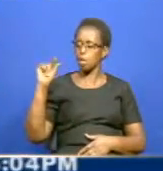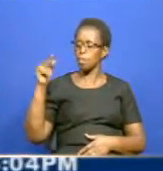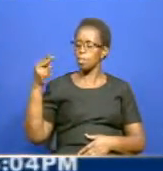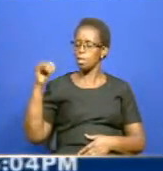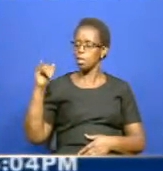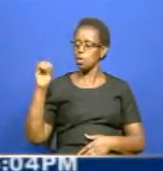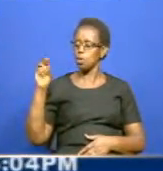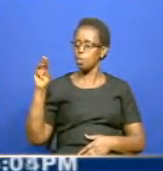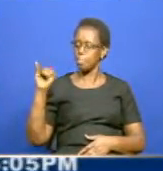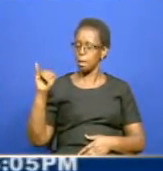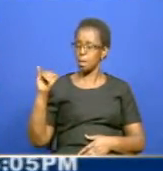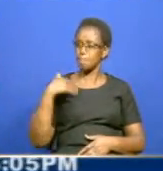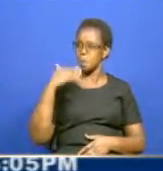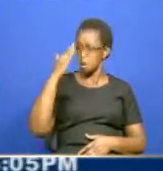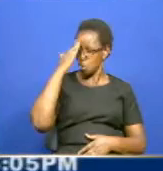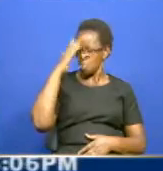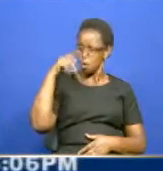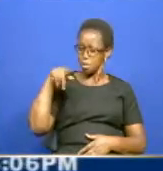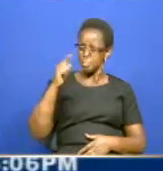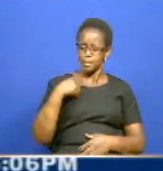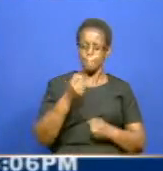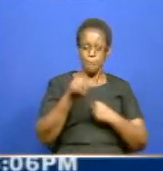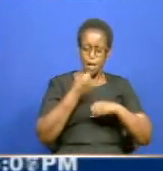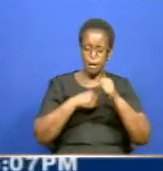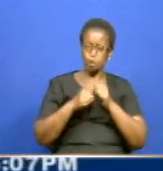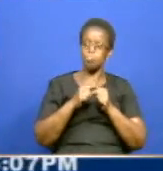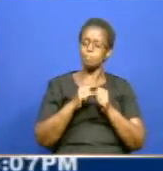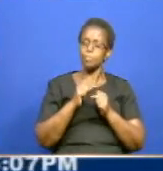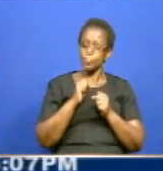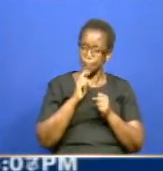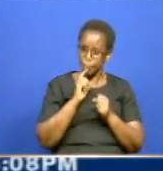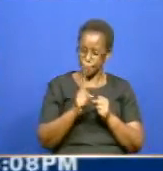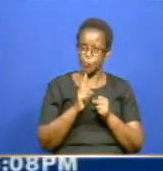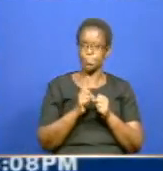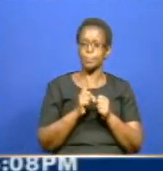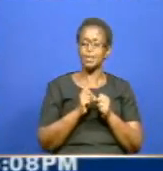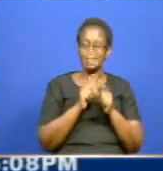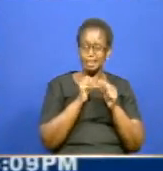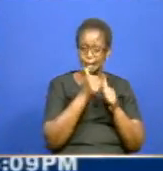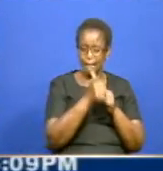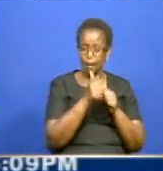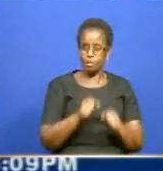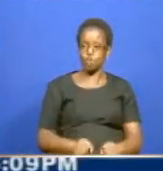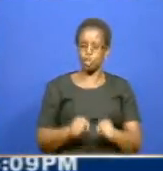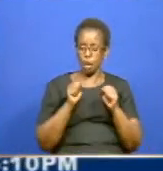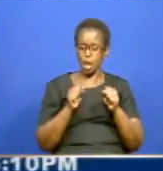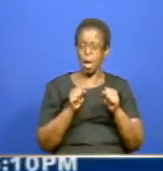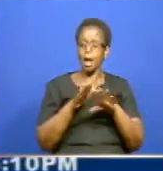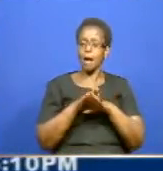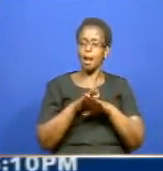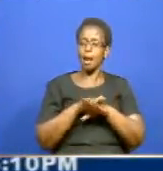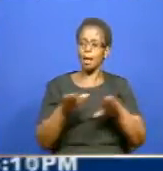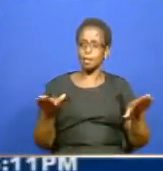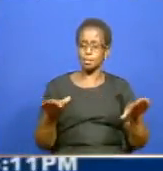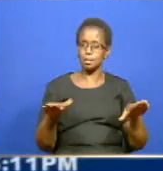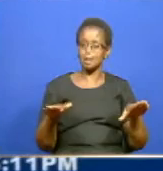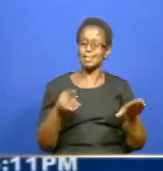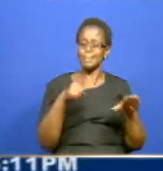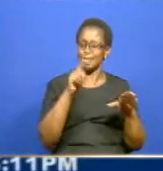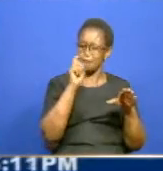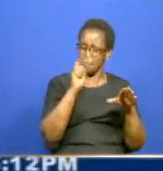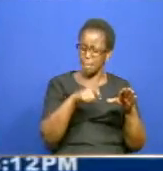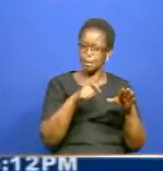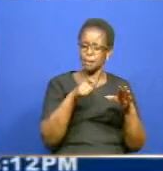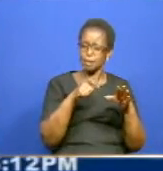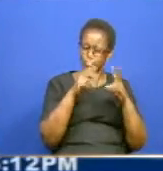zaidi na ni mwenyekiti wa mambo ya ardhi, kuzingatia zaidi hususan hii beach management